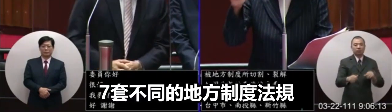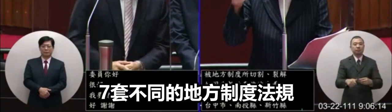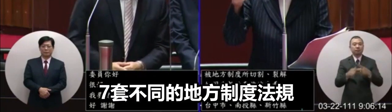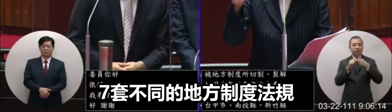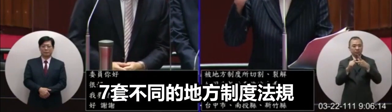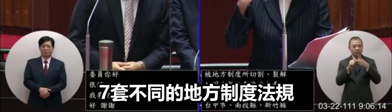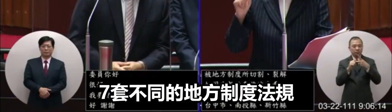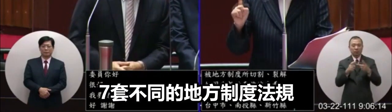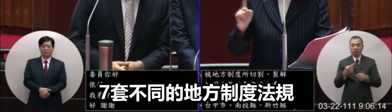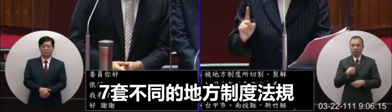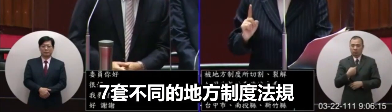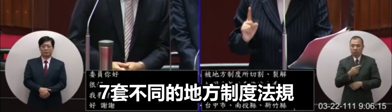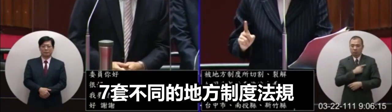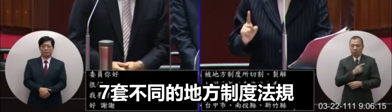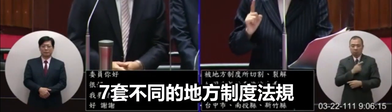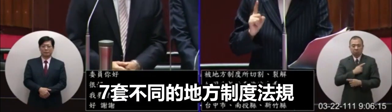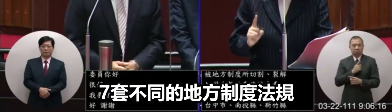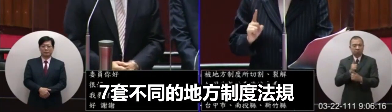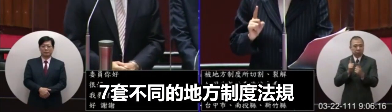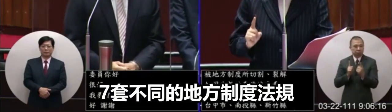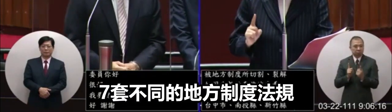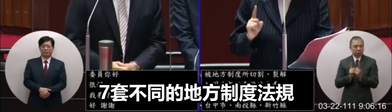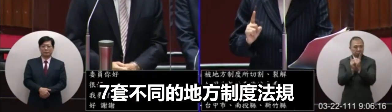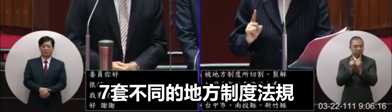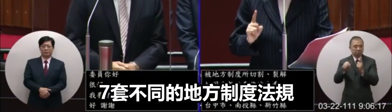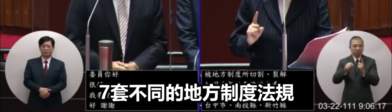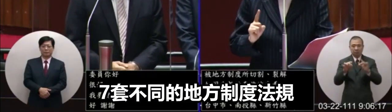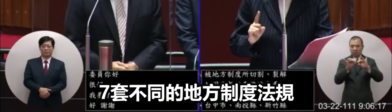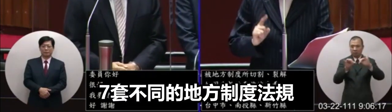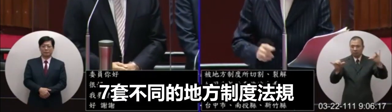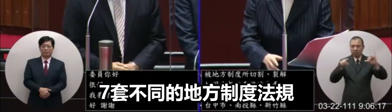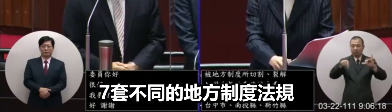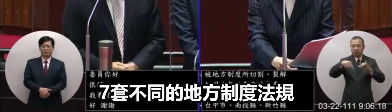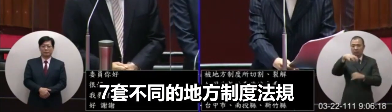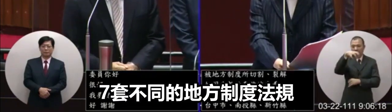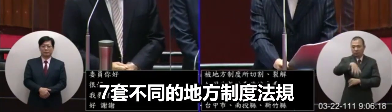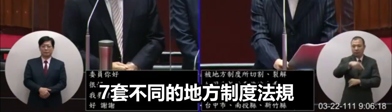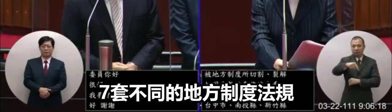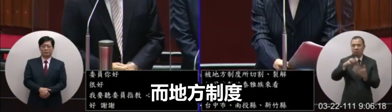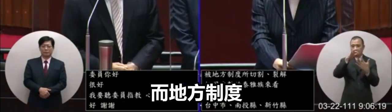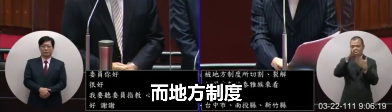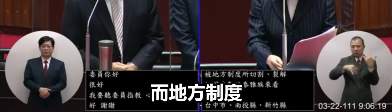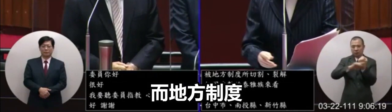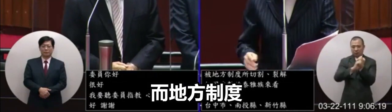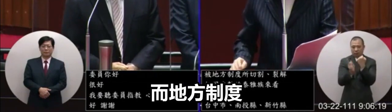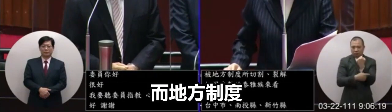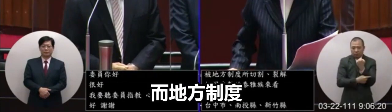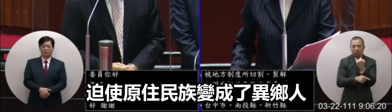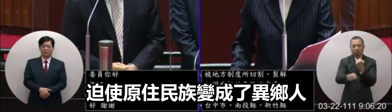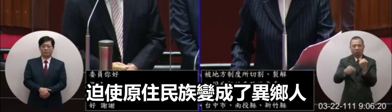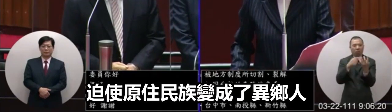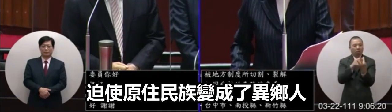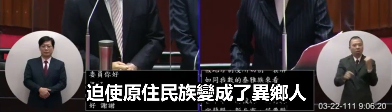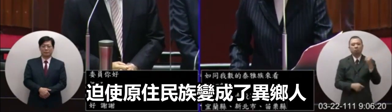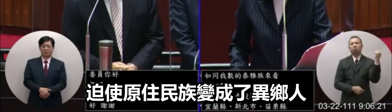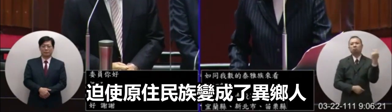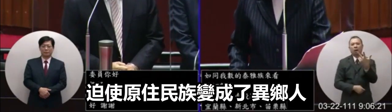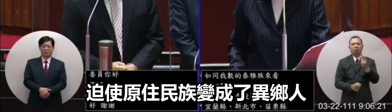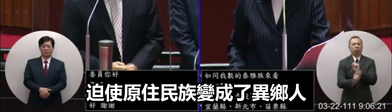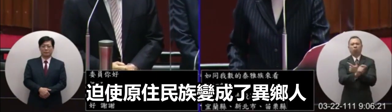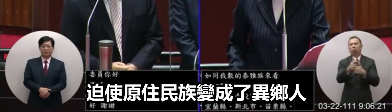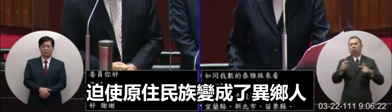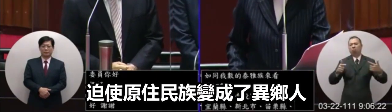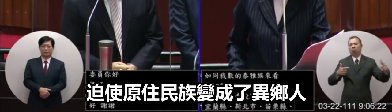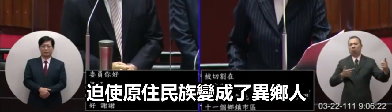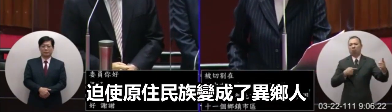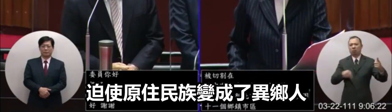着7套不同的地方制度法规，而地方制度迫使原住民